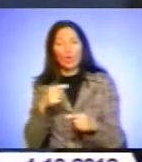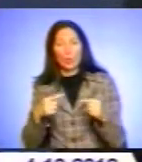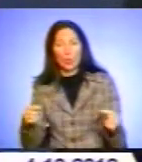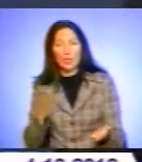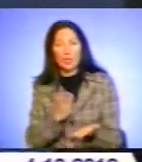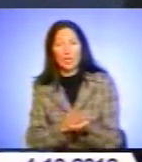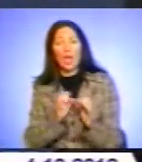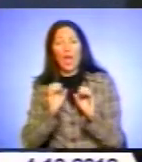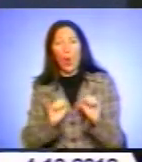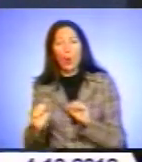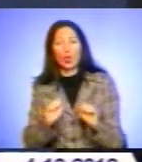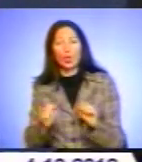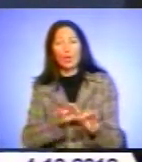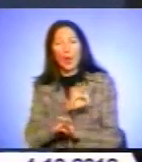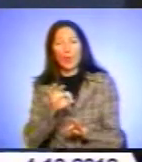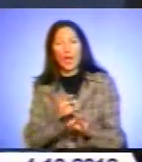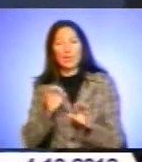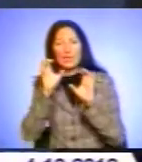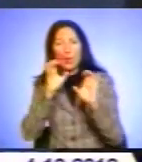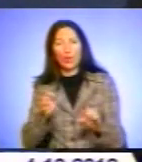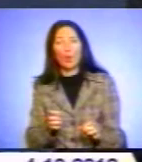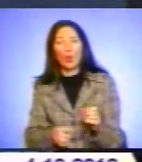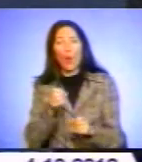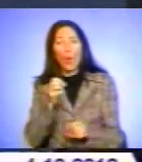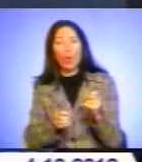проєкт закону про молоко та молокопродукти,